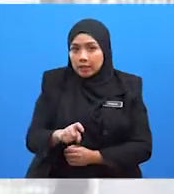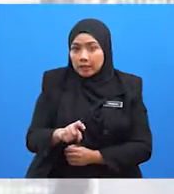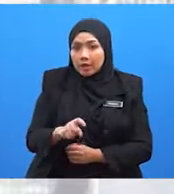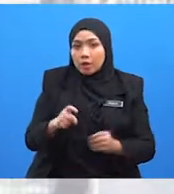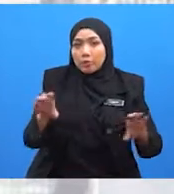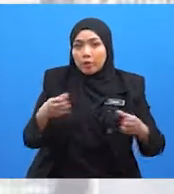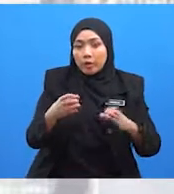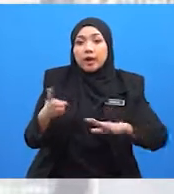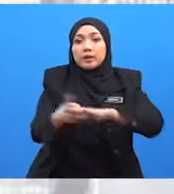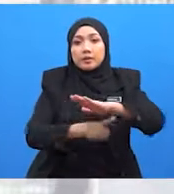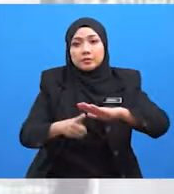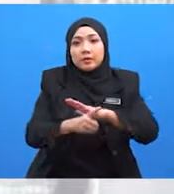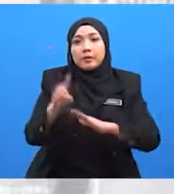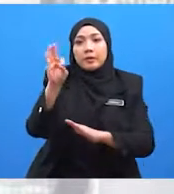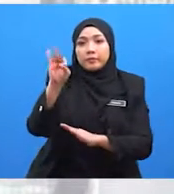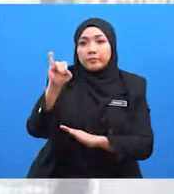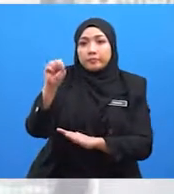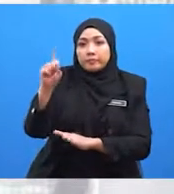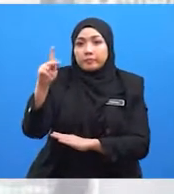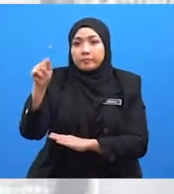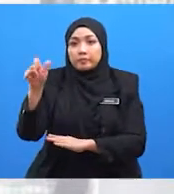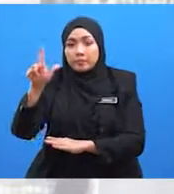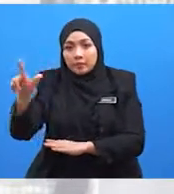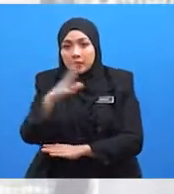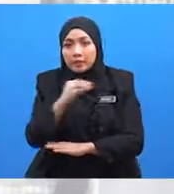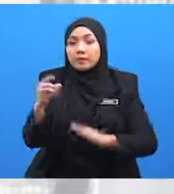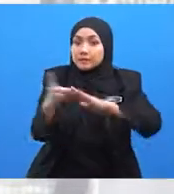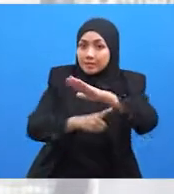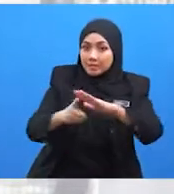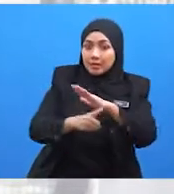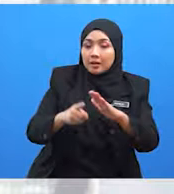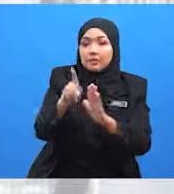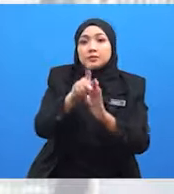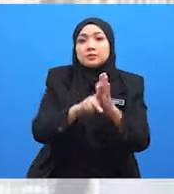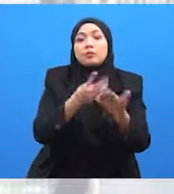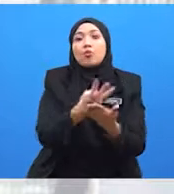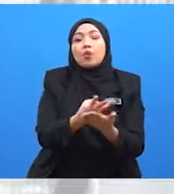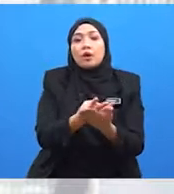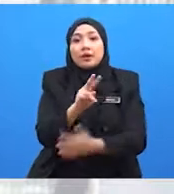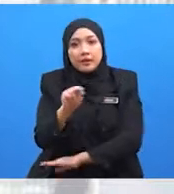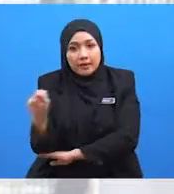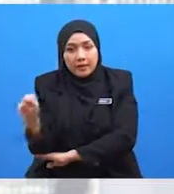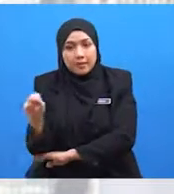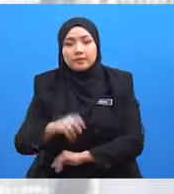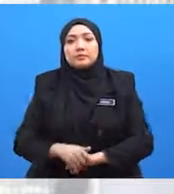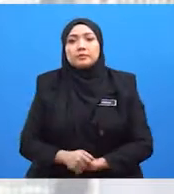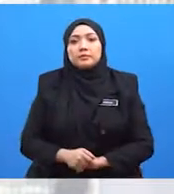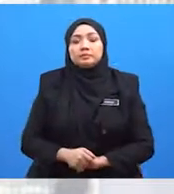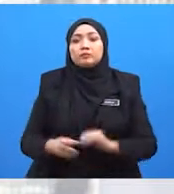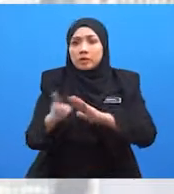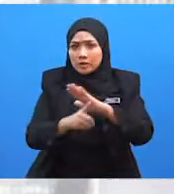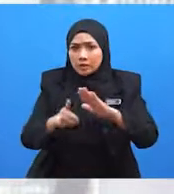fiskal dan dasar keuangan. Bagaimanakah pelaksanaan dasar fiskal?